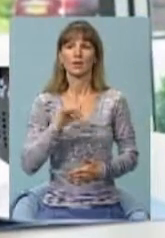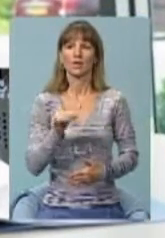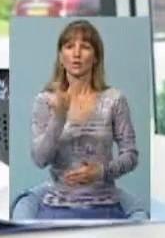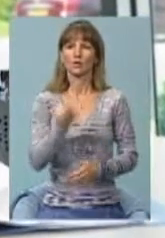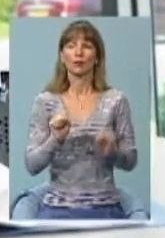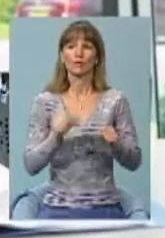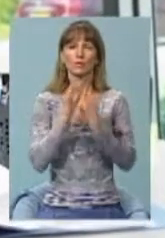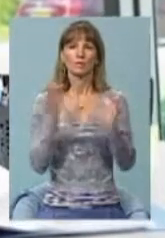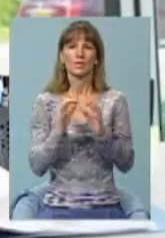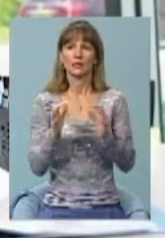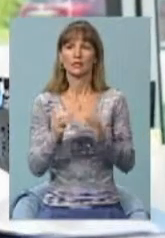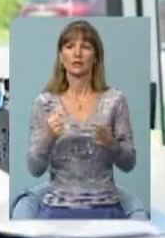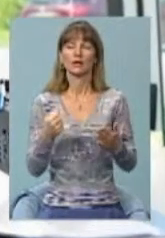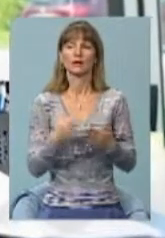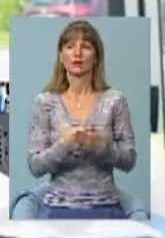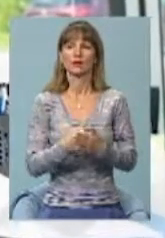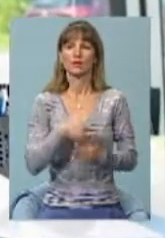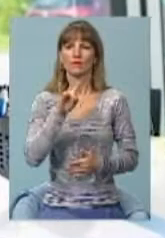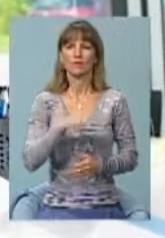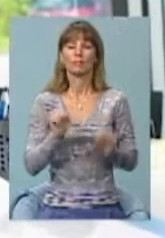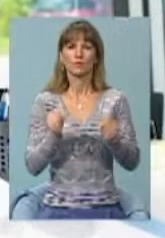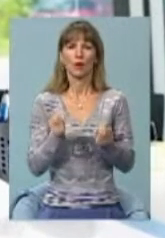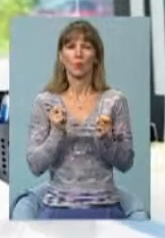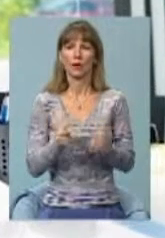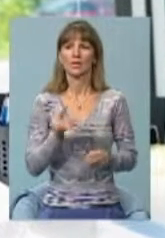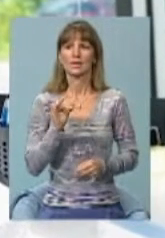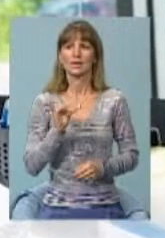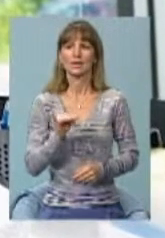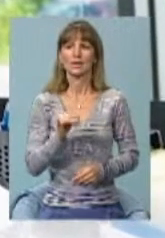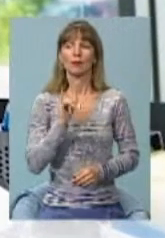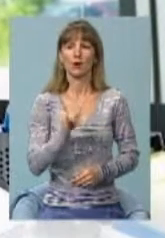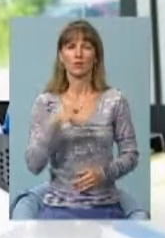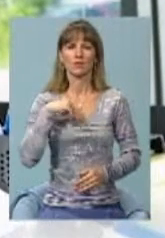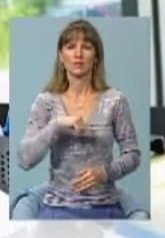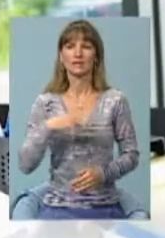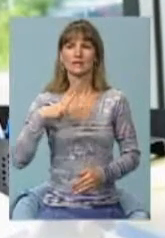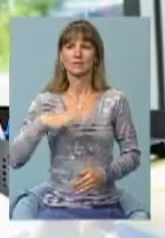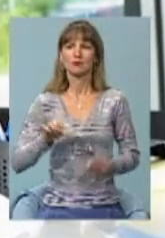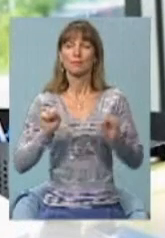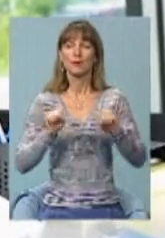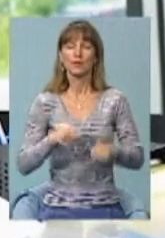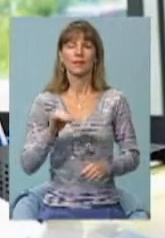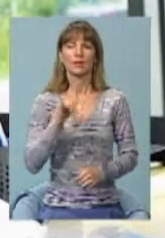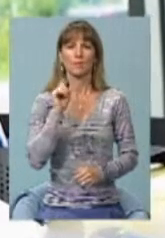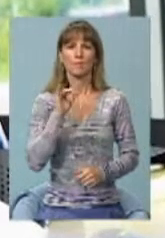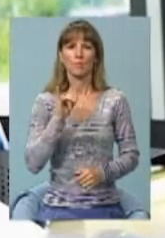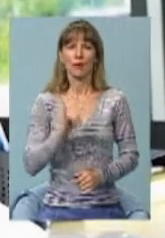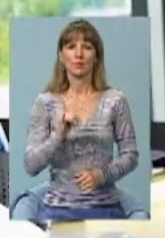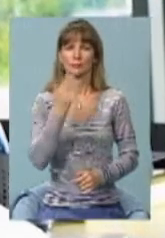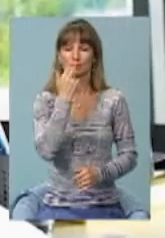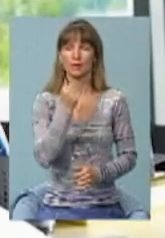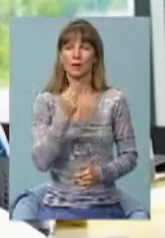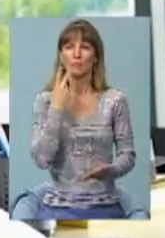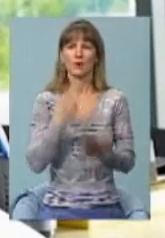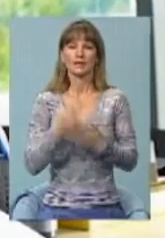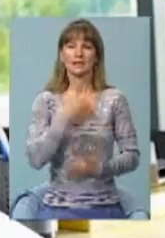може вберегти себе від конфлікту, можливої небезпеки та поганих наслідків. Стримуватись можна від поганих звичок, проявів